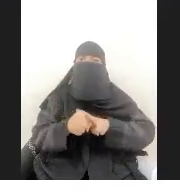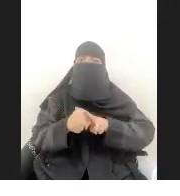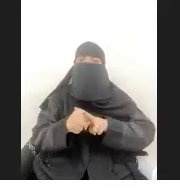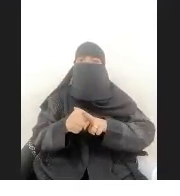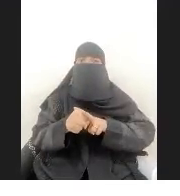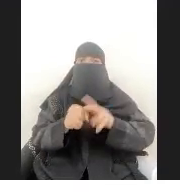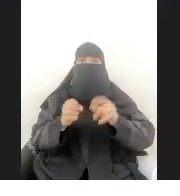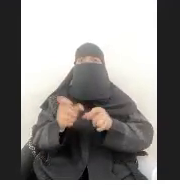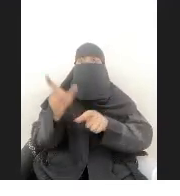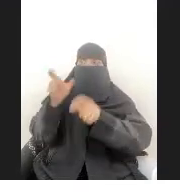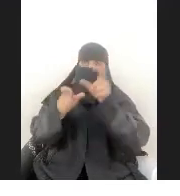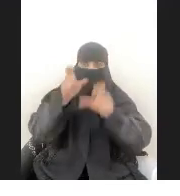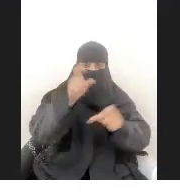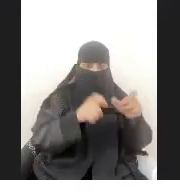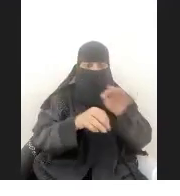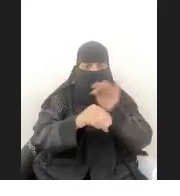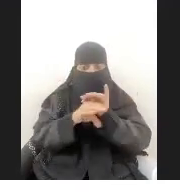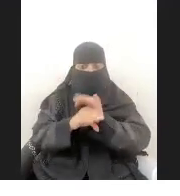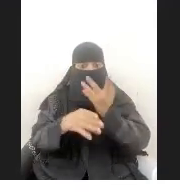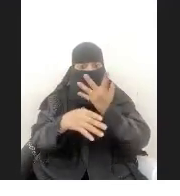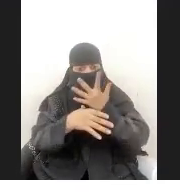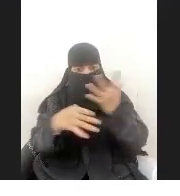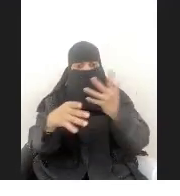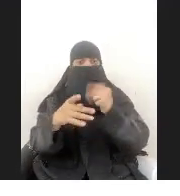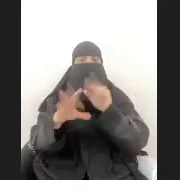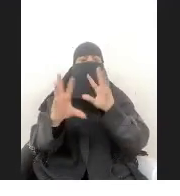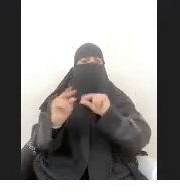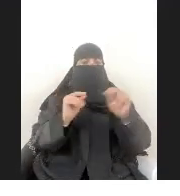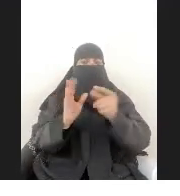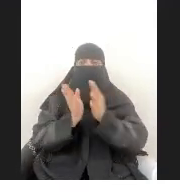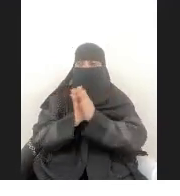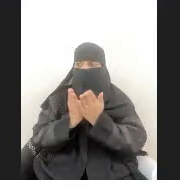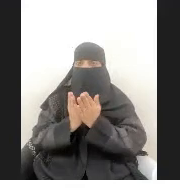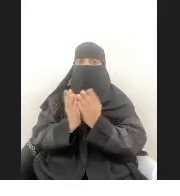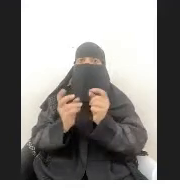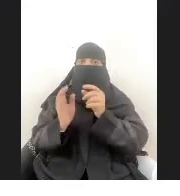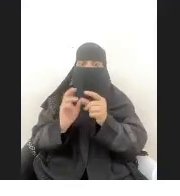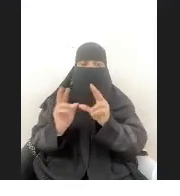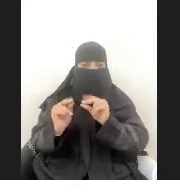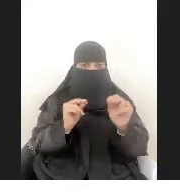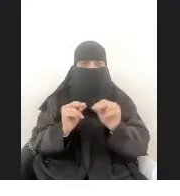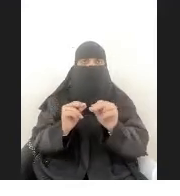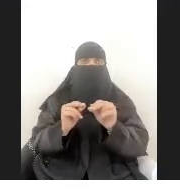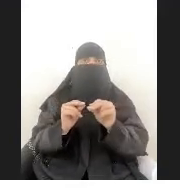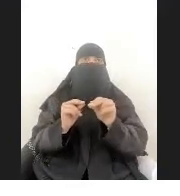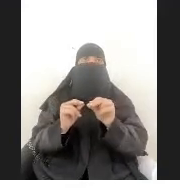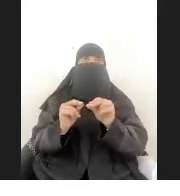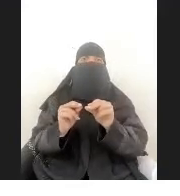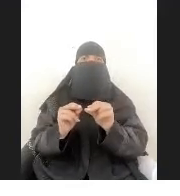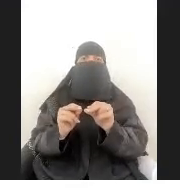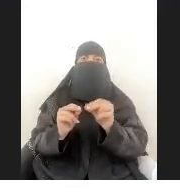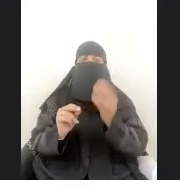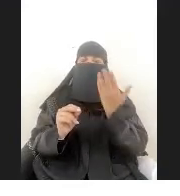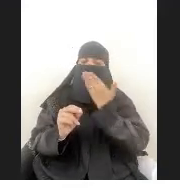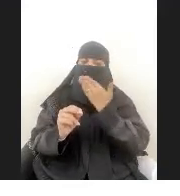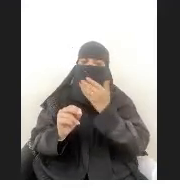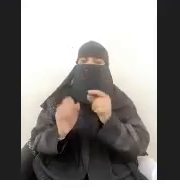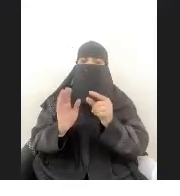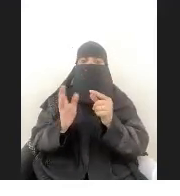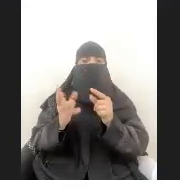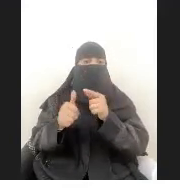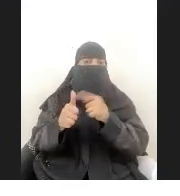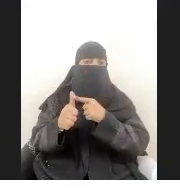من المعلمين والمعلمات بتدرسوا نفس المادة لنفس المرحلة اشتغلوا مع بعض،